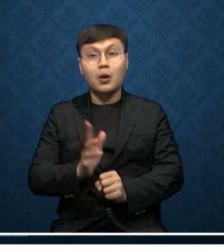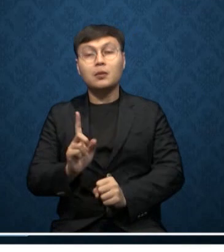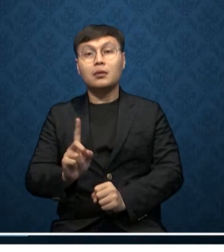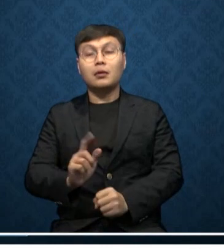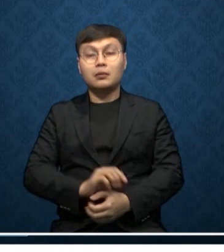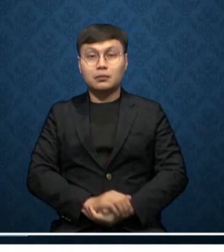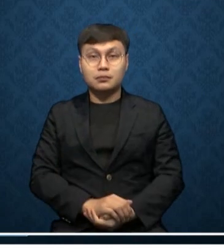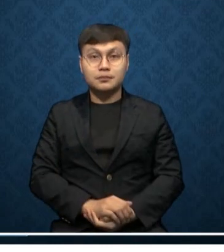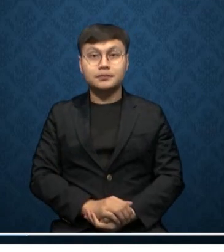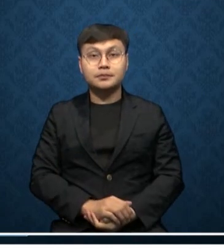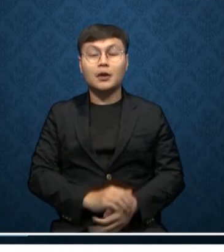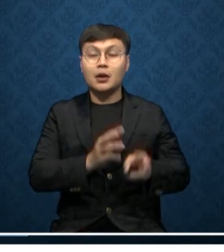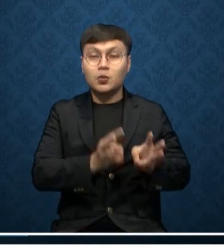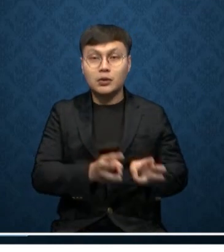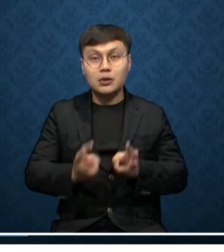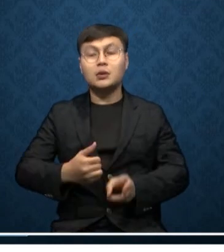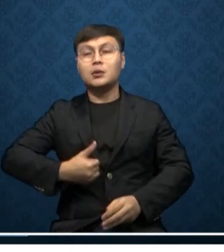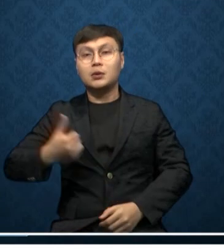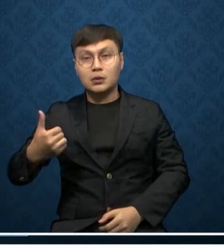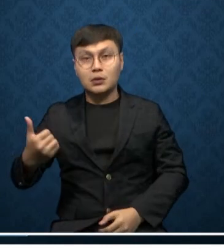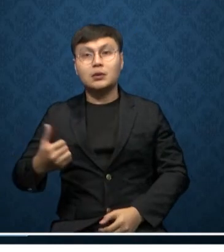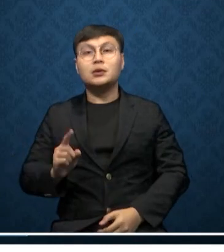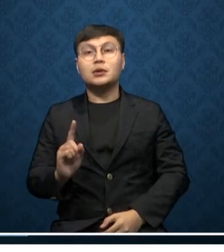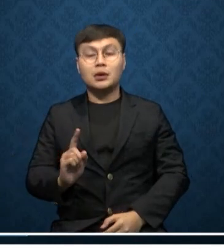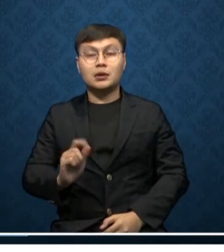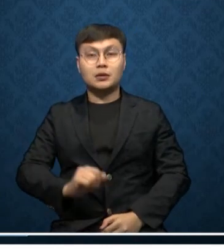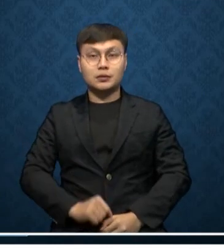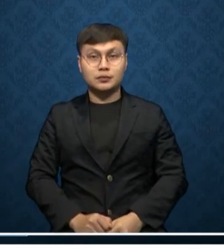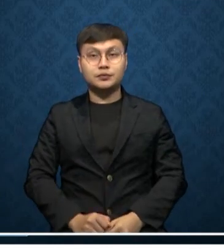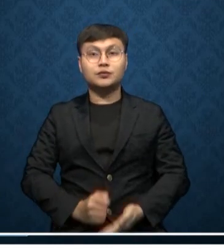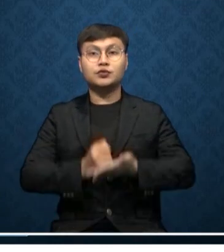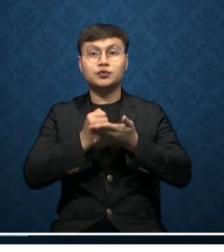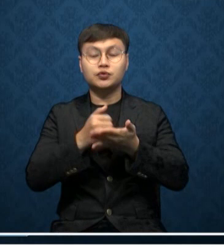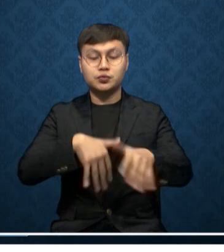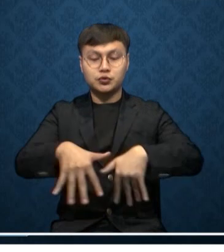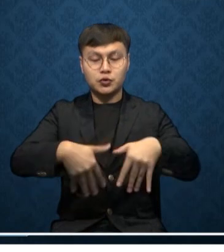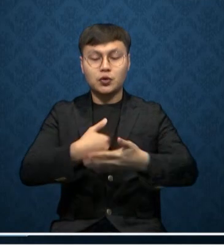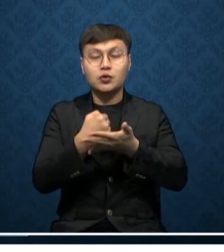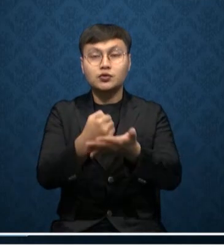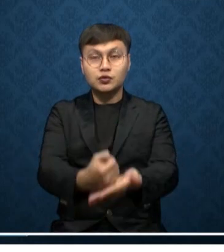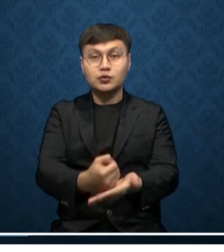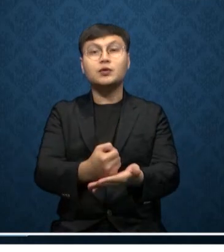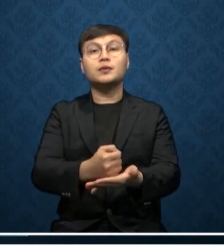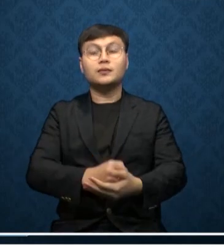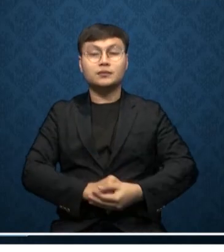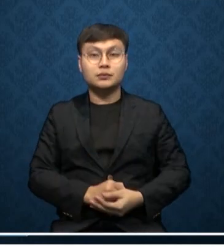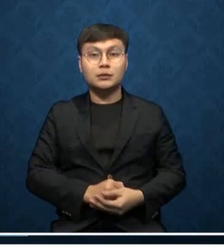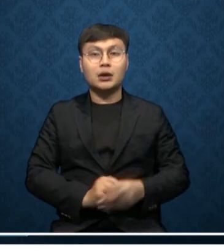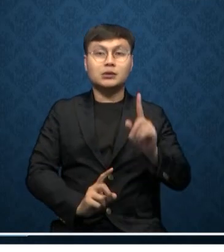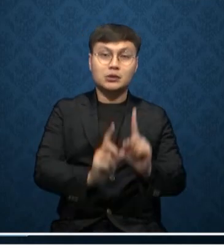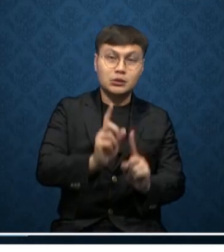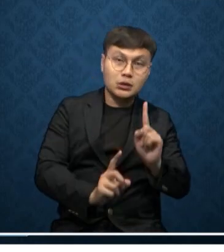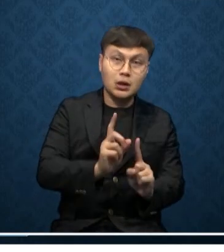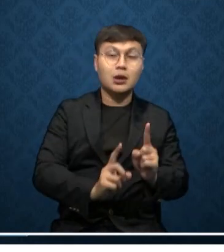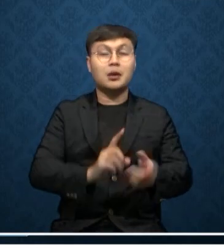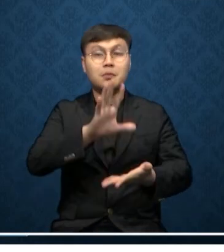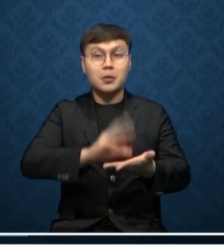เอ่อมีวิธีการอื่นหรือไม่อย่างไรถ้าจะเ่อช่วยประชาชนในเรื่องเหล่านี้มีการเก็บสถิติการใช้